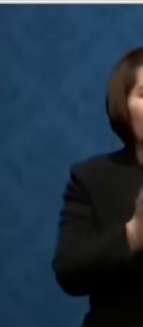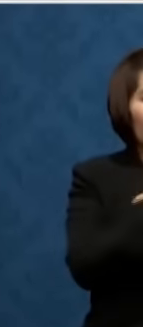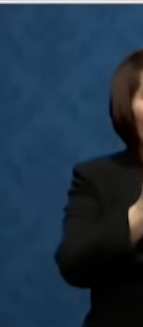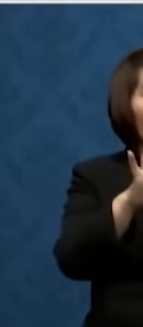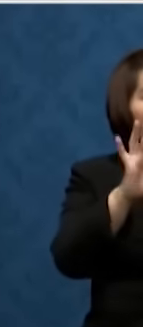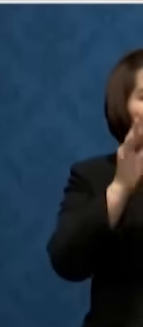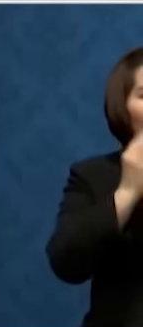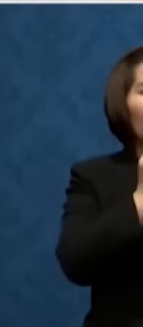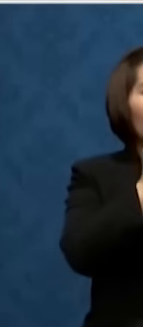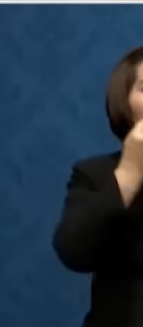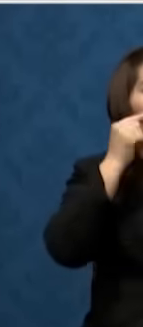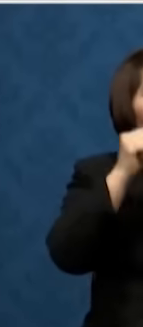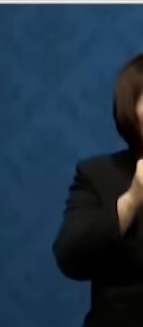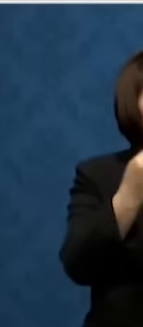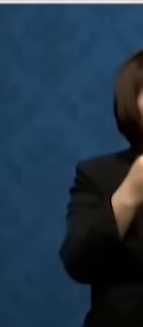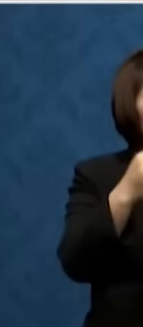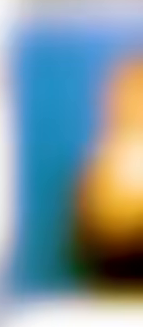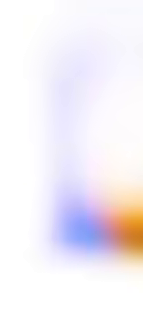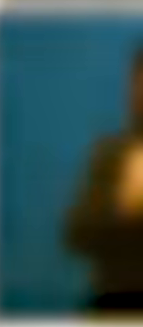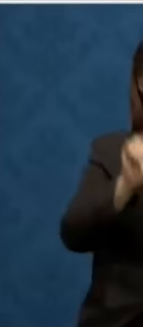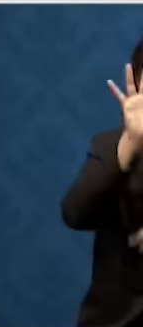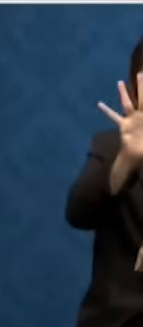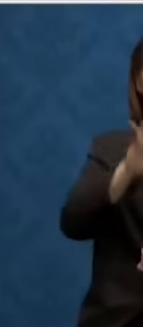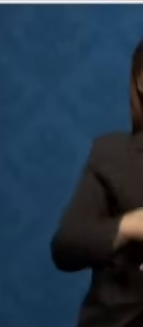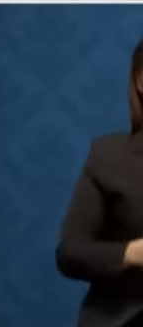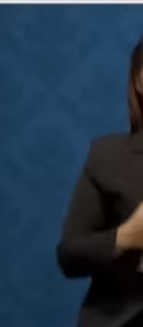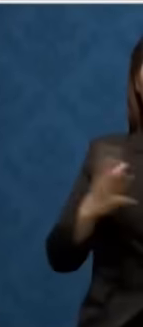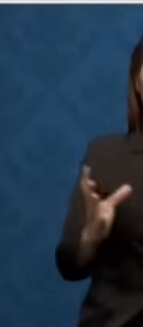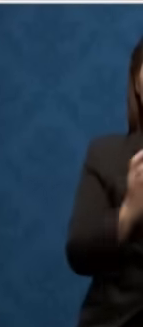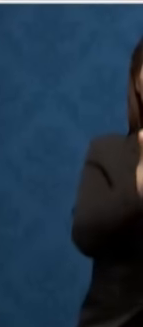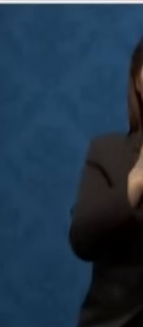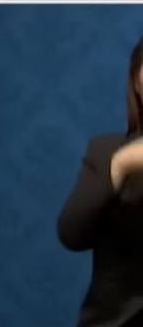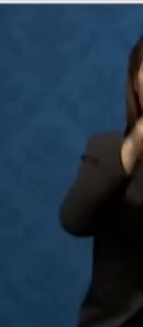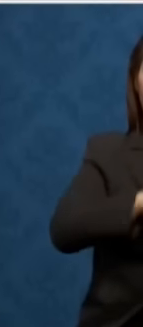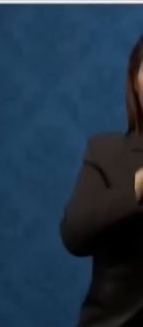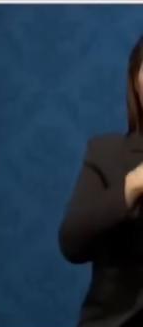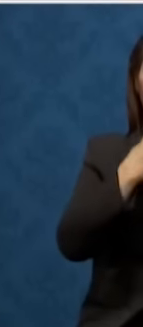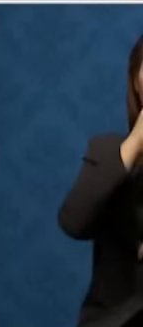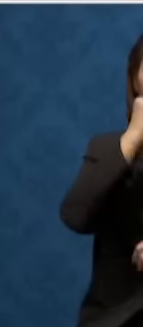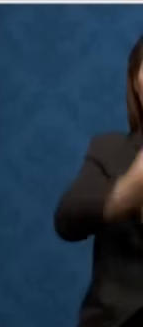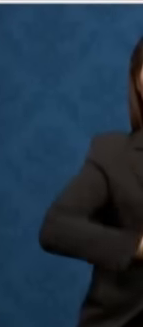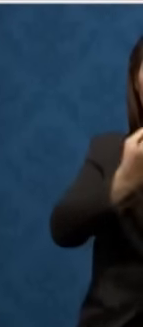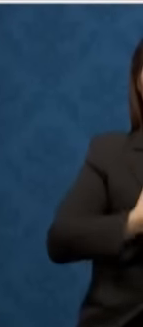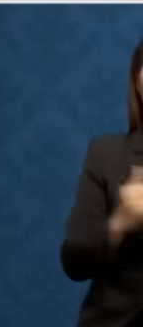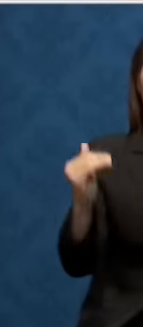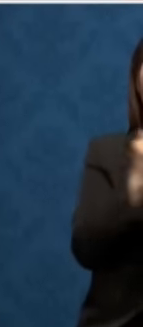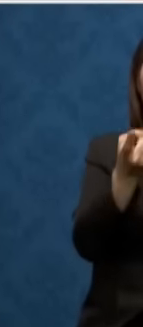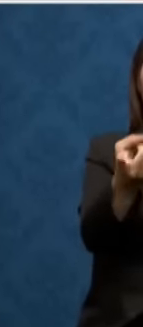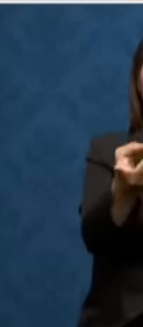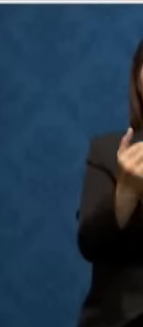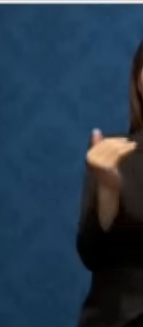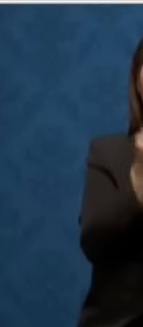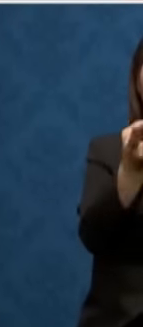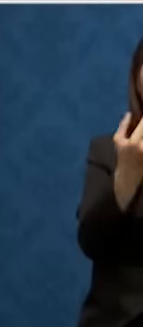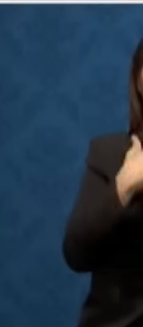อยู่ตามบัญชีตามที่รัฐธรรมนูญกำหนดเอาไว ้ตกลงแล้วเนี่ยผู้อภิปรายที่กำลังอภิปรายอยู่เนี่ยใช้สิทธิ์อะไรครับในการอ